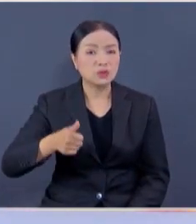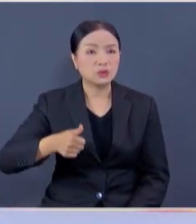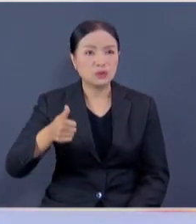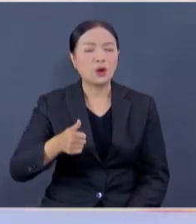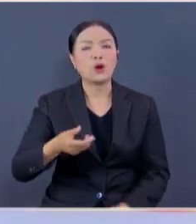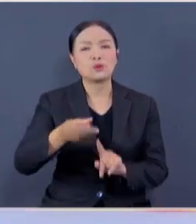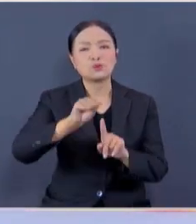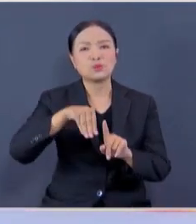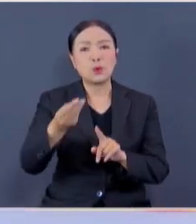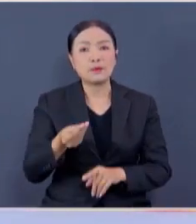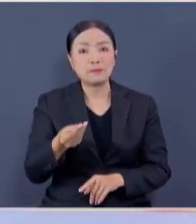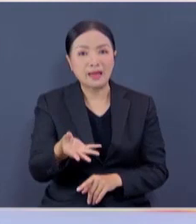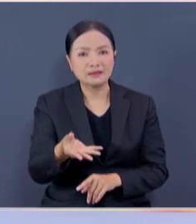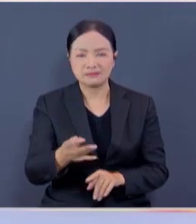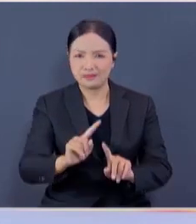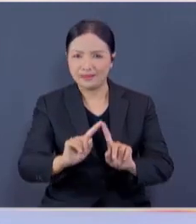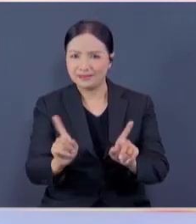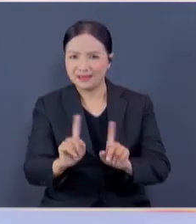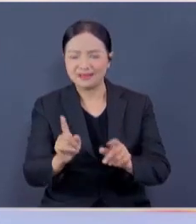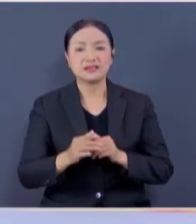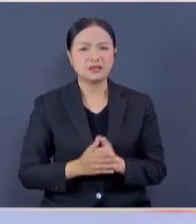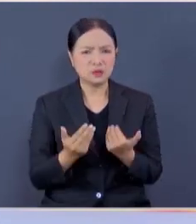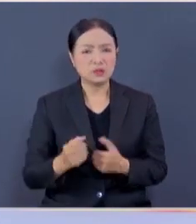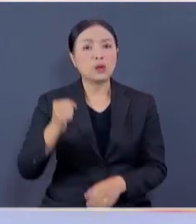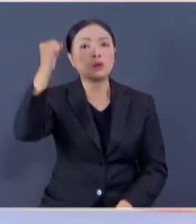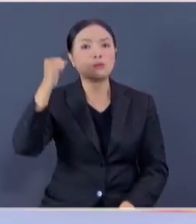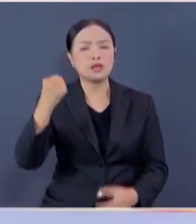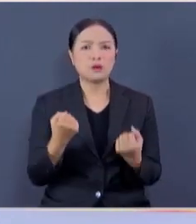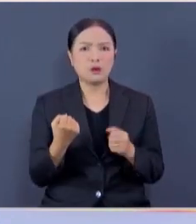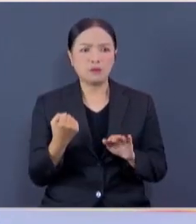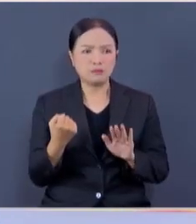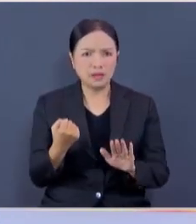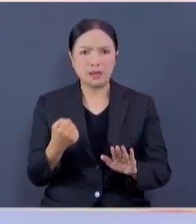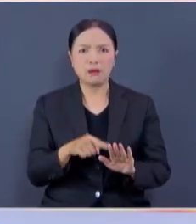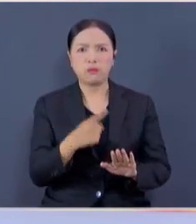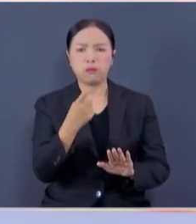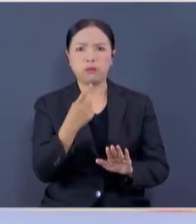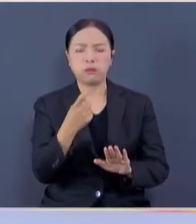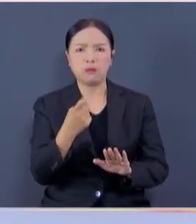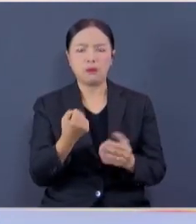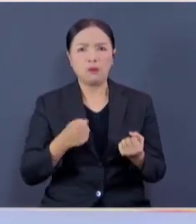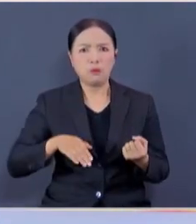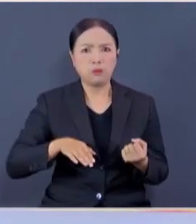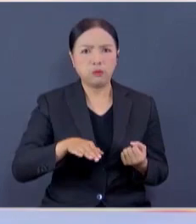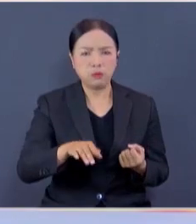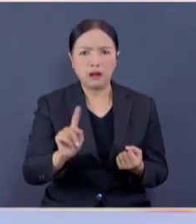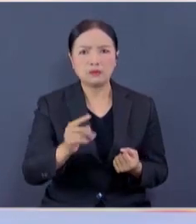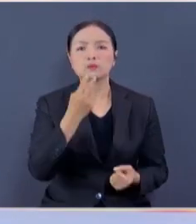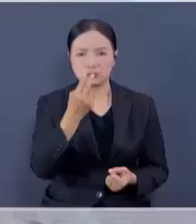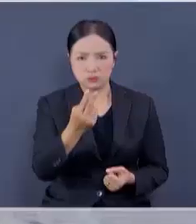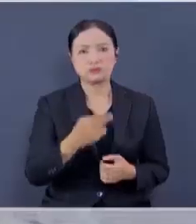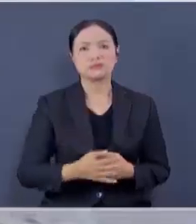ครับมันอร่อยครับแต่ที่จะเล่าต่อไปนี้ครับมันเกิดเหตุรถเมล์เบรกแตกที่ย่านสาทรเมื่อวานนี้แล้วมันเกิดอะไรขึ้นไปดูคลิปก่อ